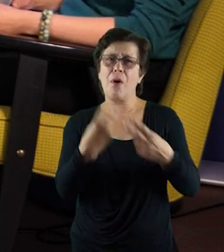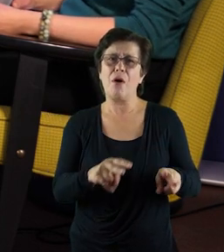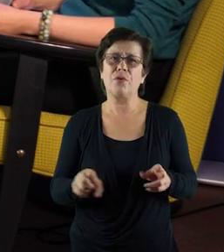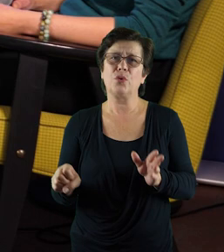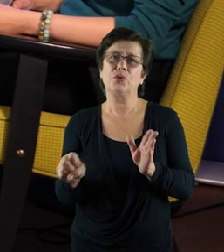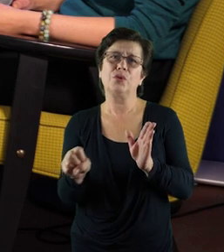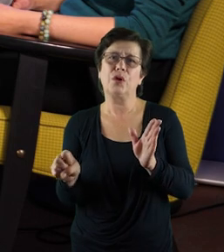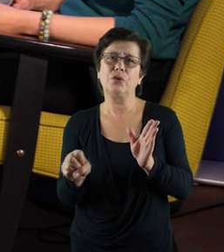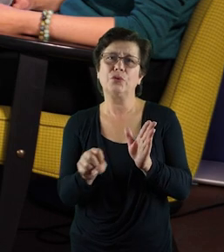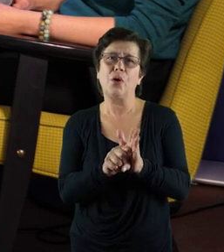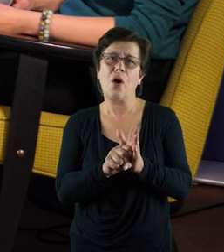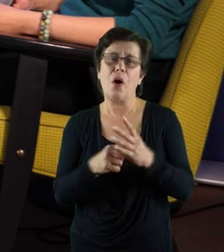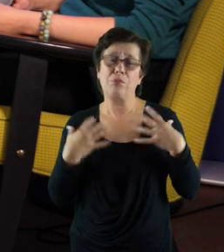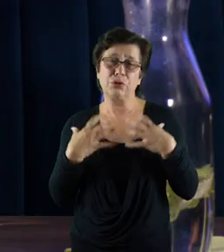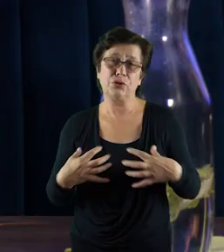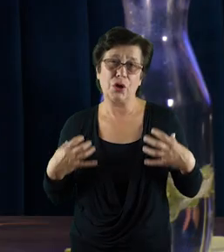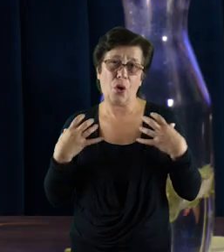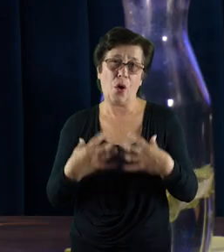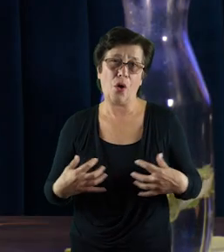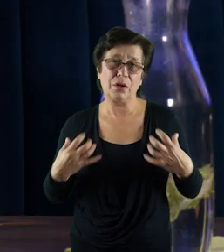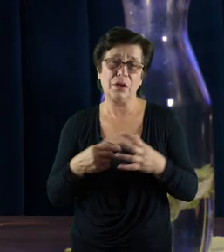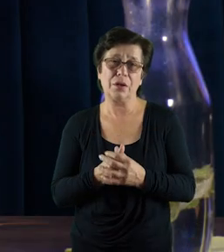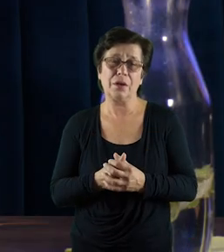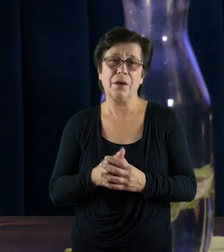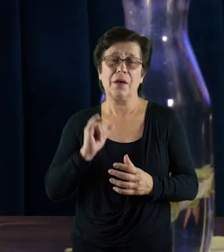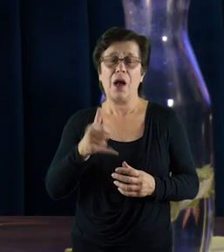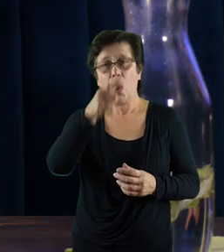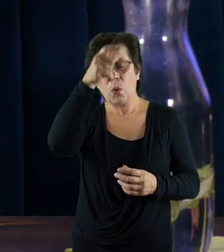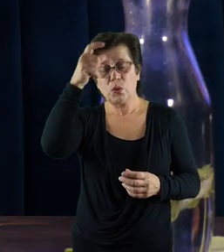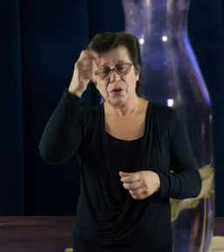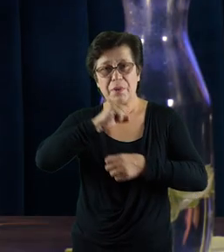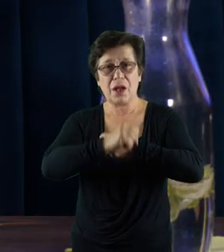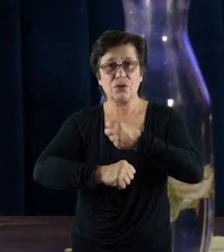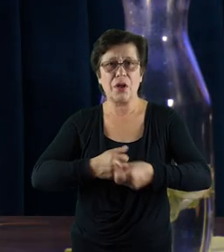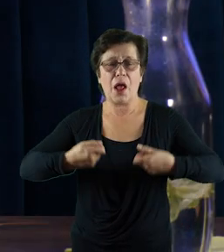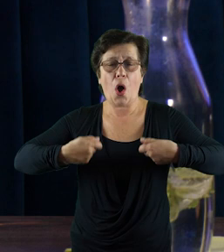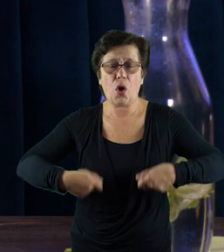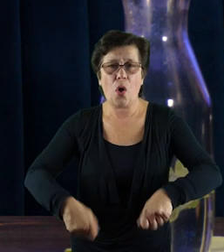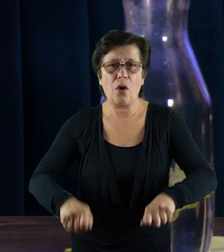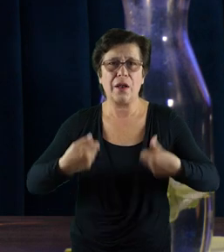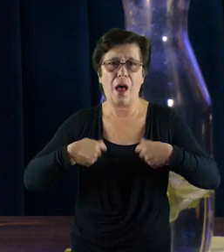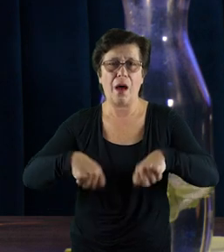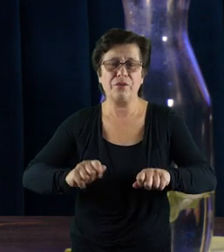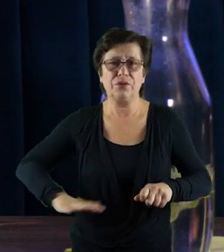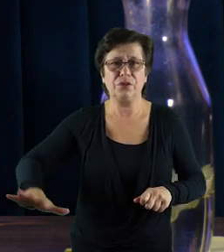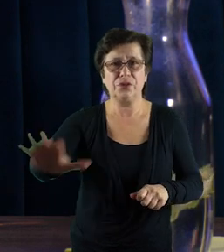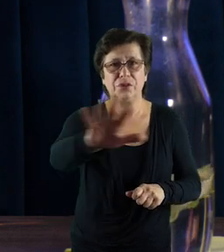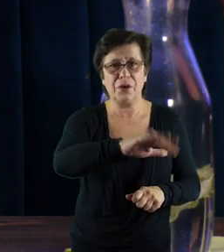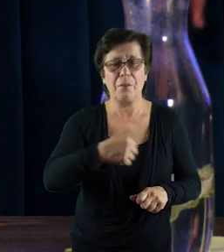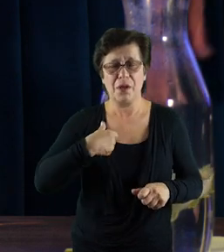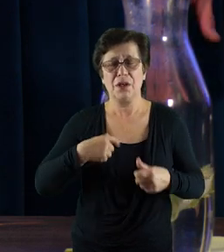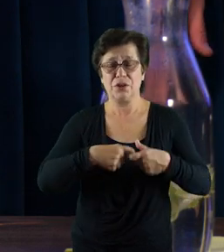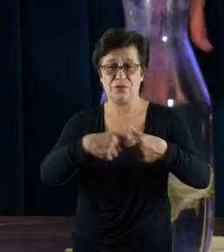związanej z naturą. Tak jak ludzie pracujący na roli na wsi byli związani zawsze z cyklem przyrody, tak